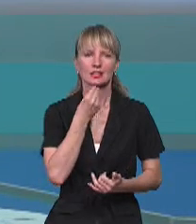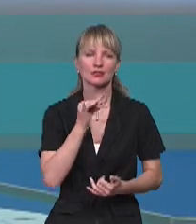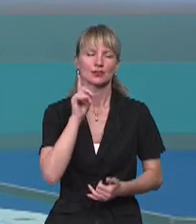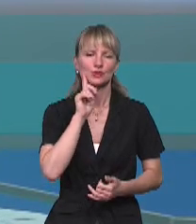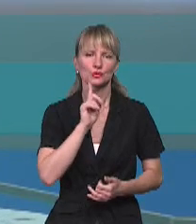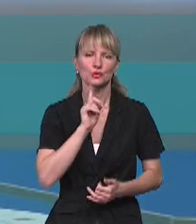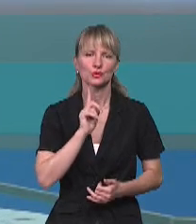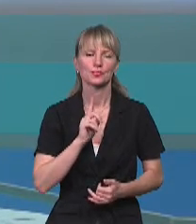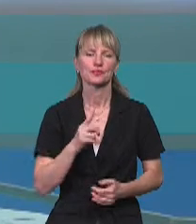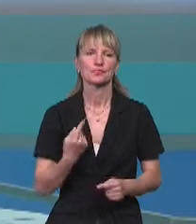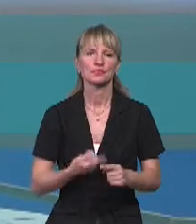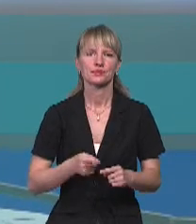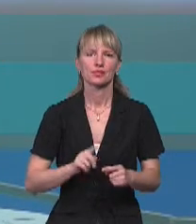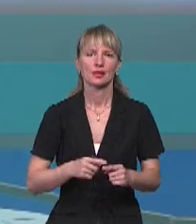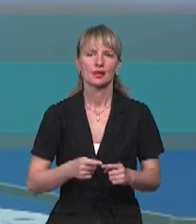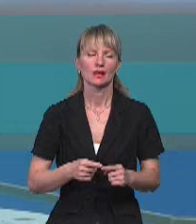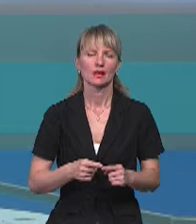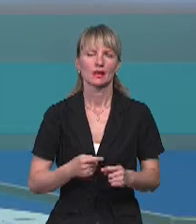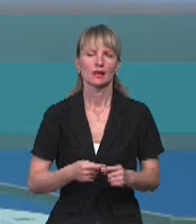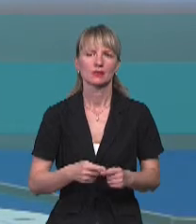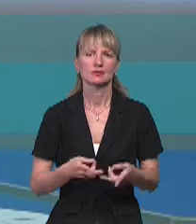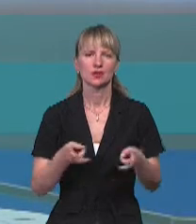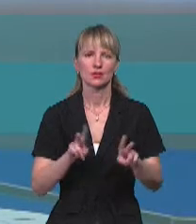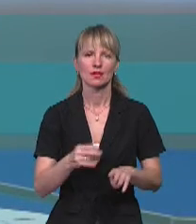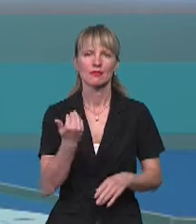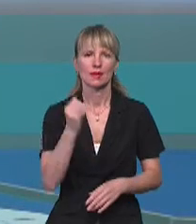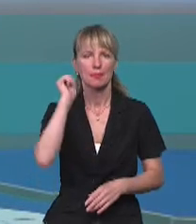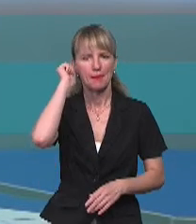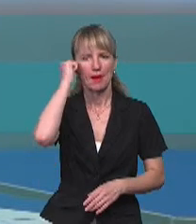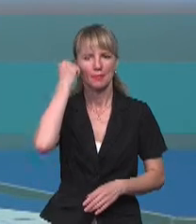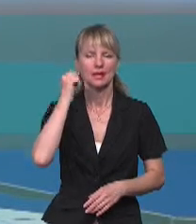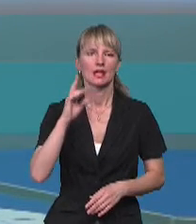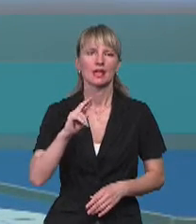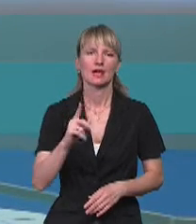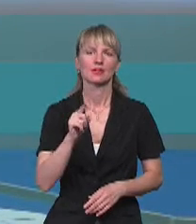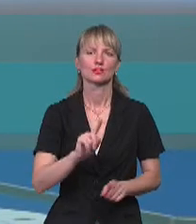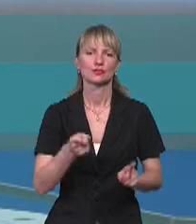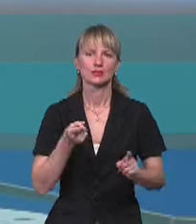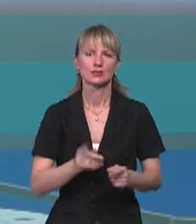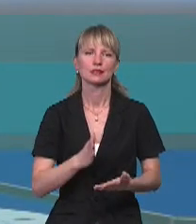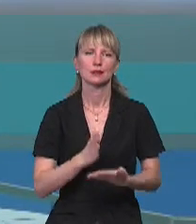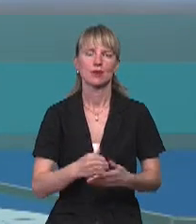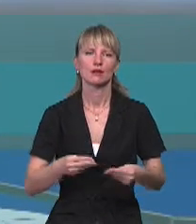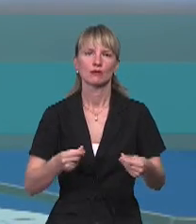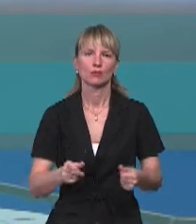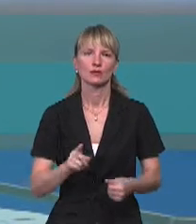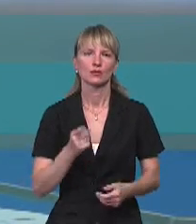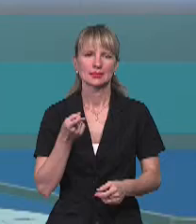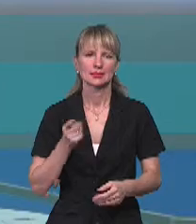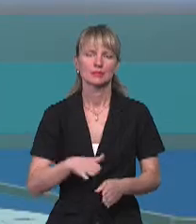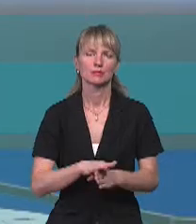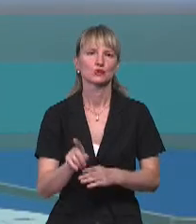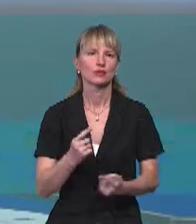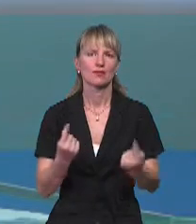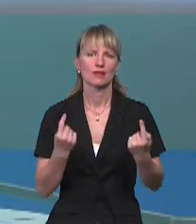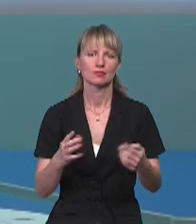зручно, то це закарбується в їх пам'яті як те, що вони дійсно мали вплив, що вони дійсно здійснили щось